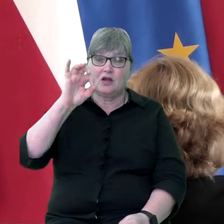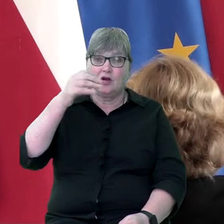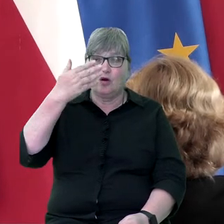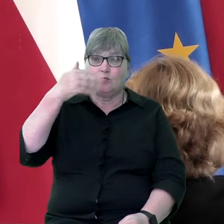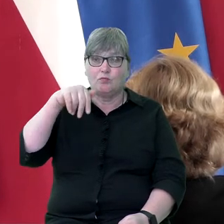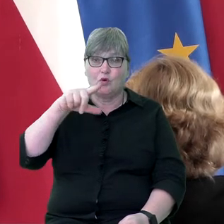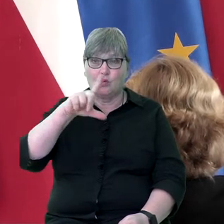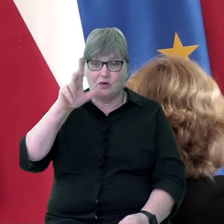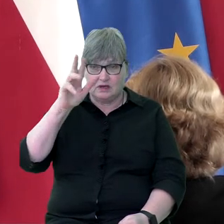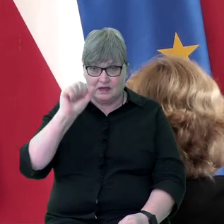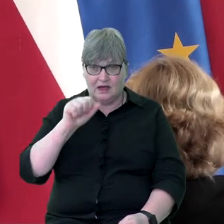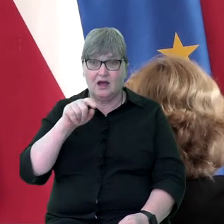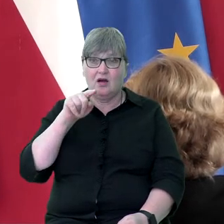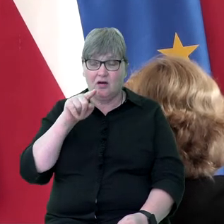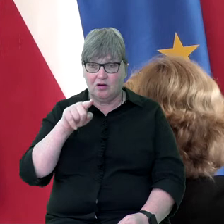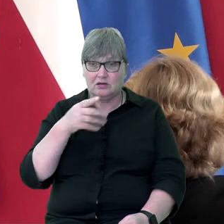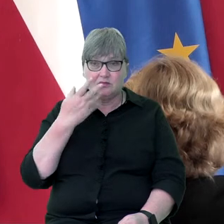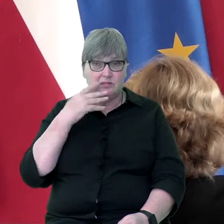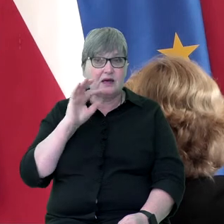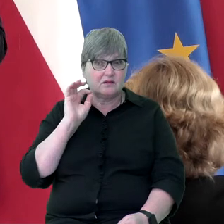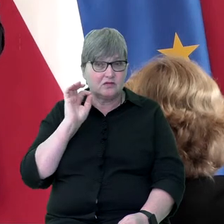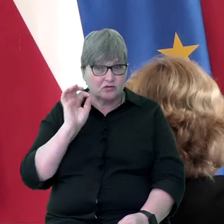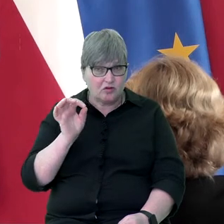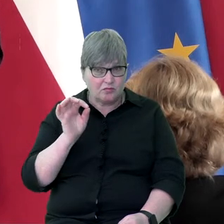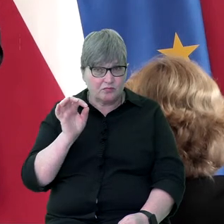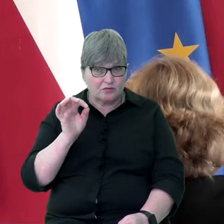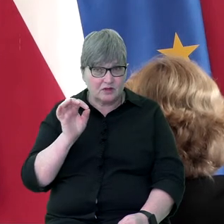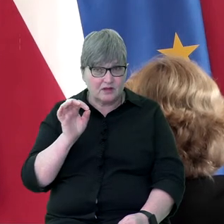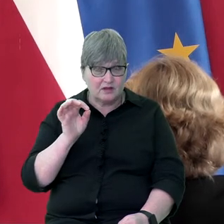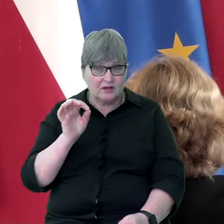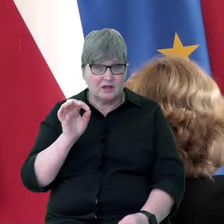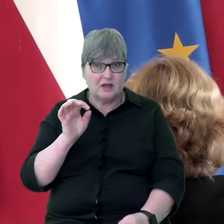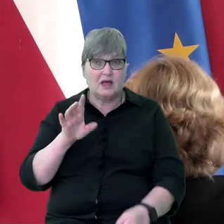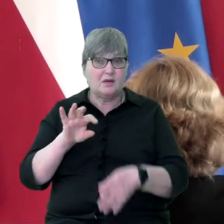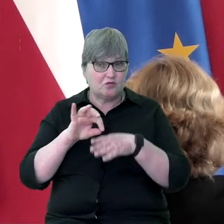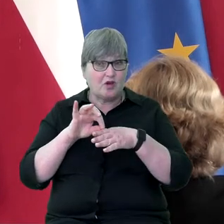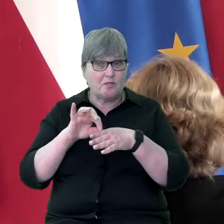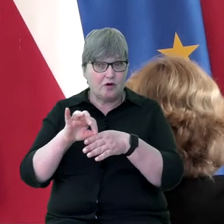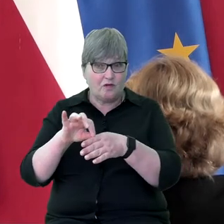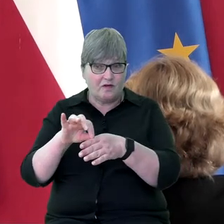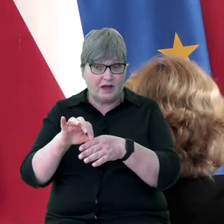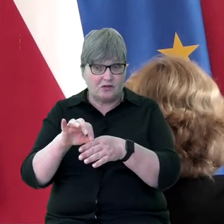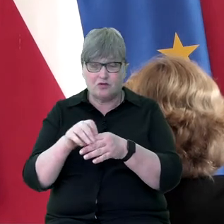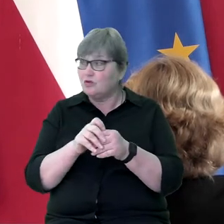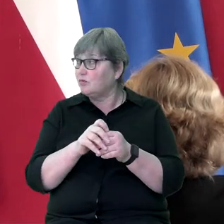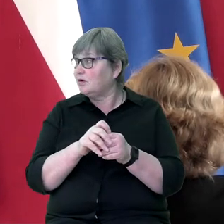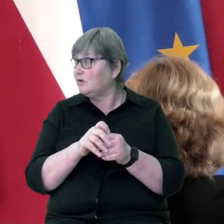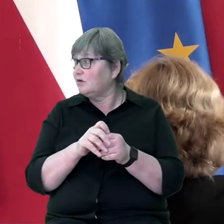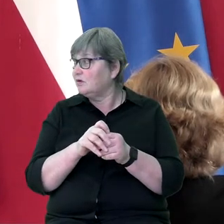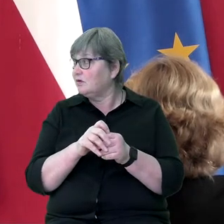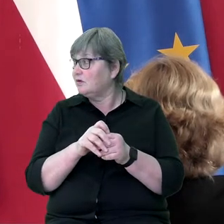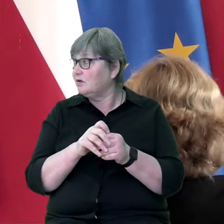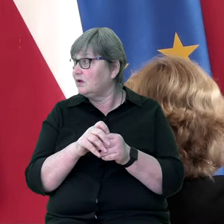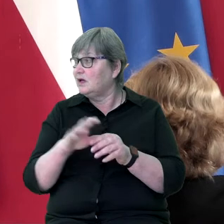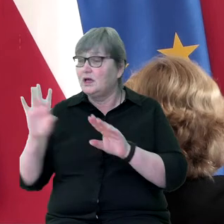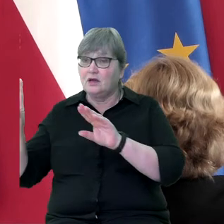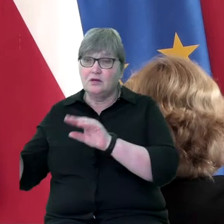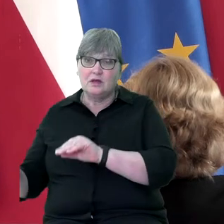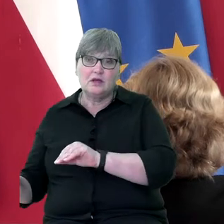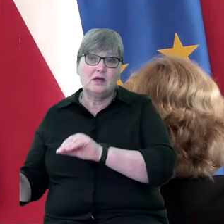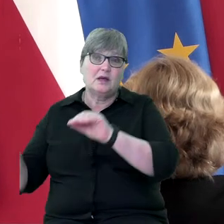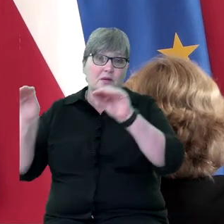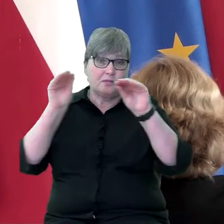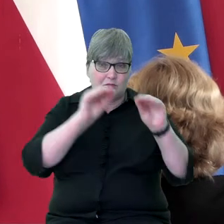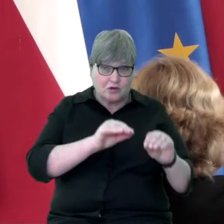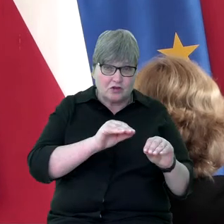że fakt, że on się zdecydował, cały ten zespół czegoś, co się nazywało Biurem Ziem Zachodnich w delegaturze rządu przejąć